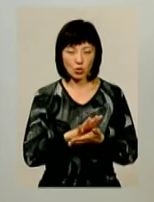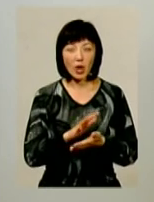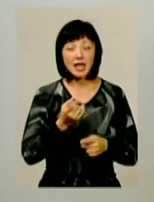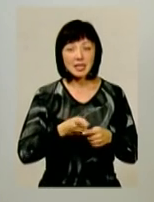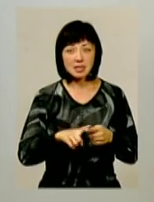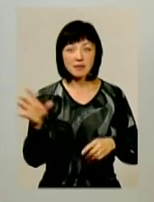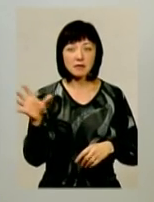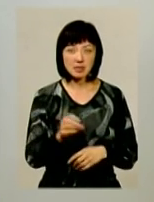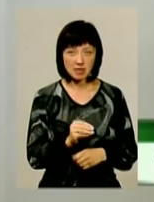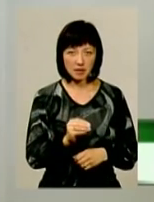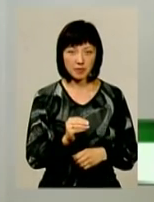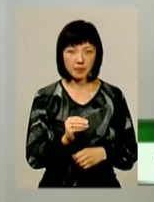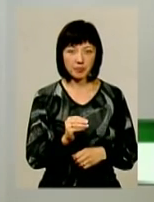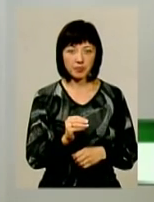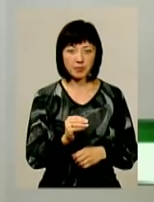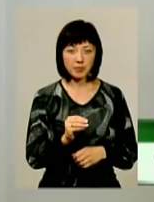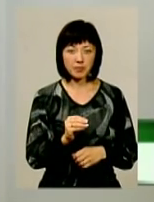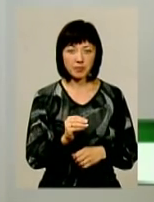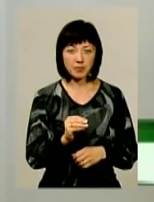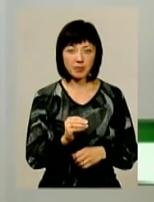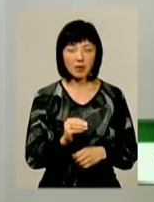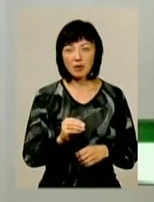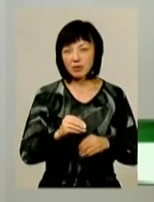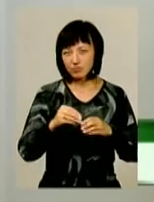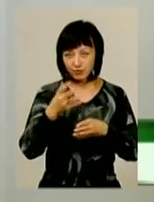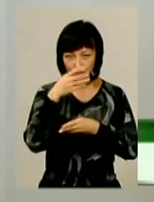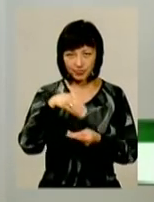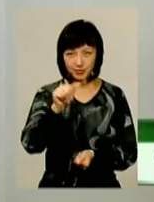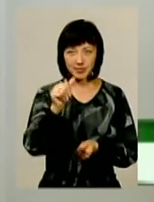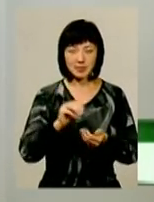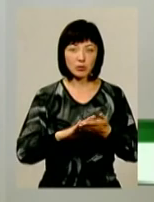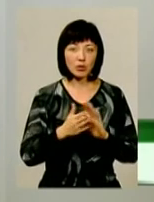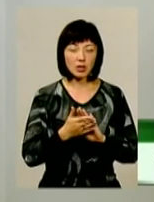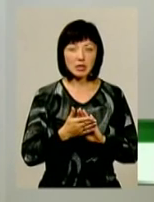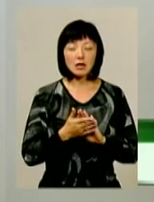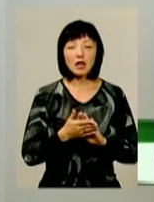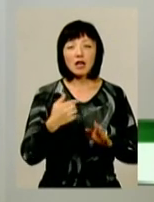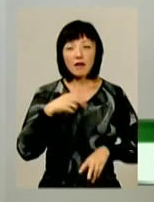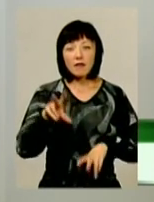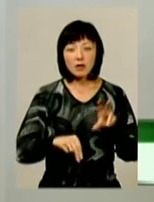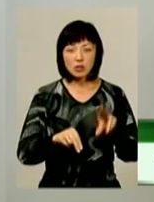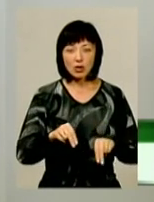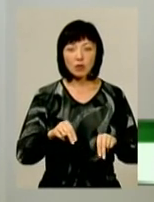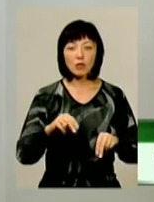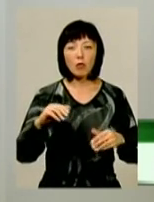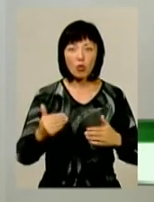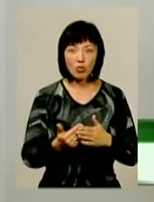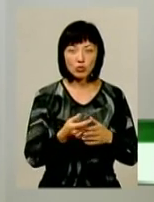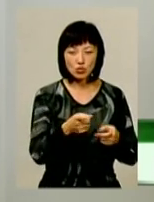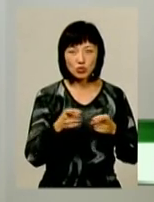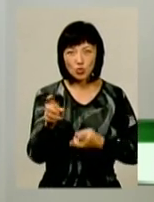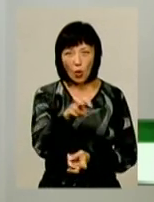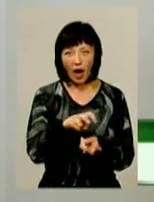це все, якби, опять же, ситуація канула в літо. Немає цієї моменту. Я рахую, що це треба, повинен бути все-таки інвестор, отакий,